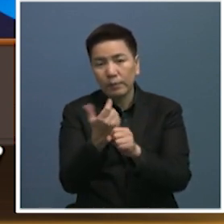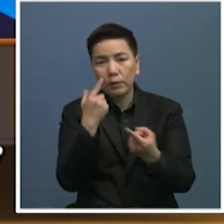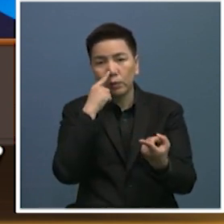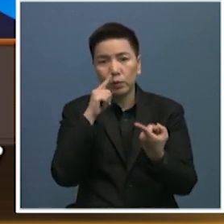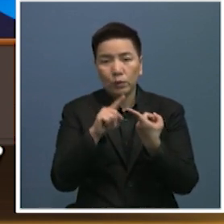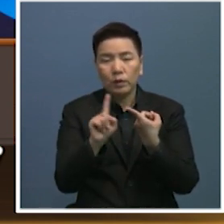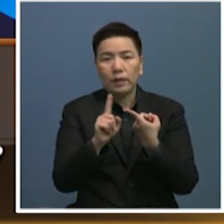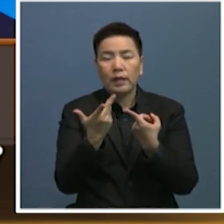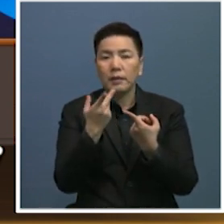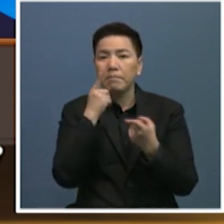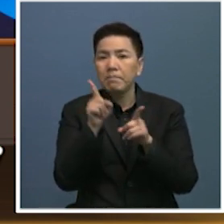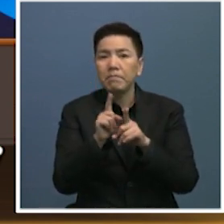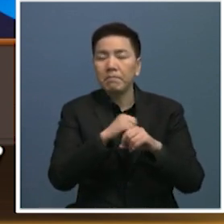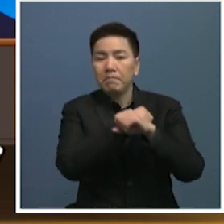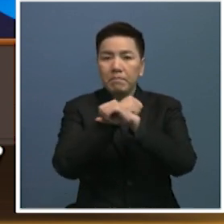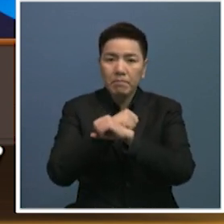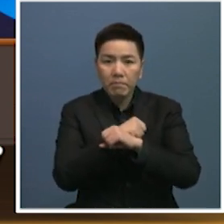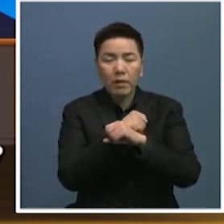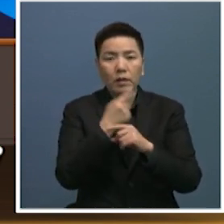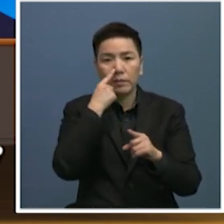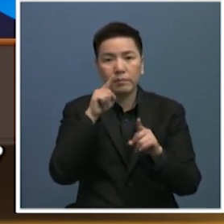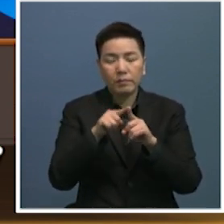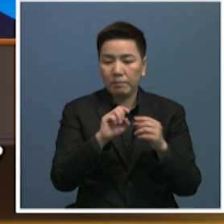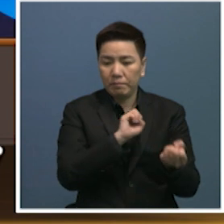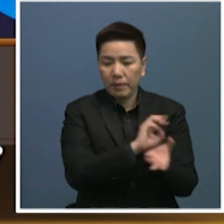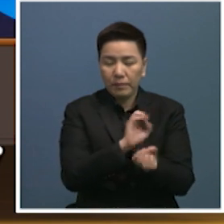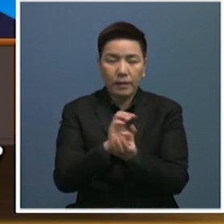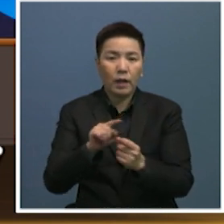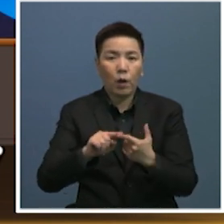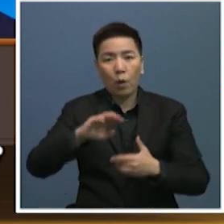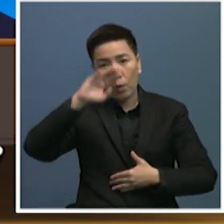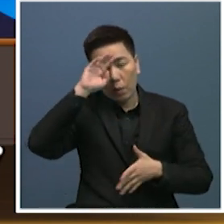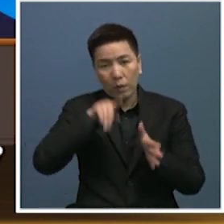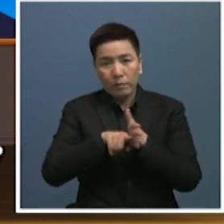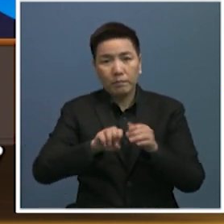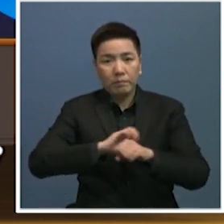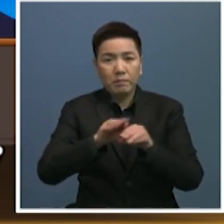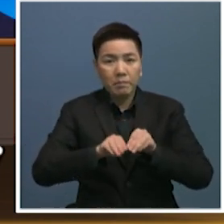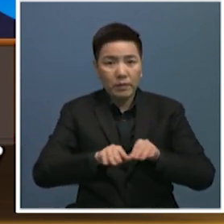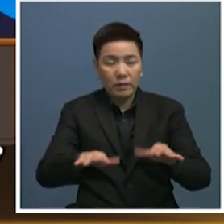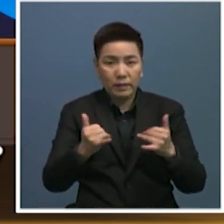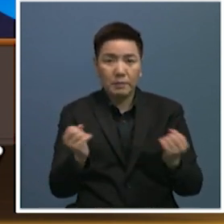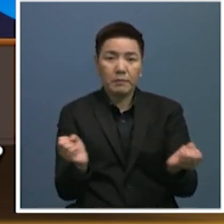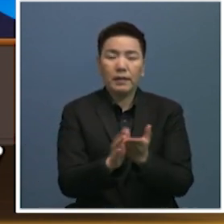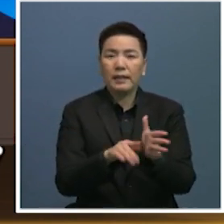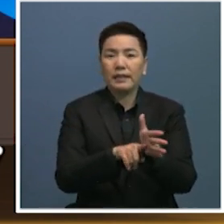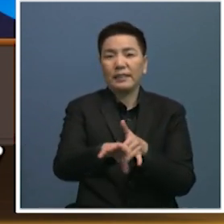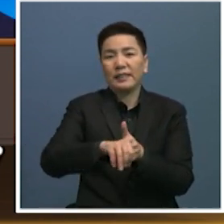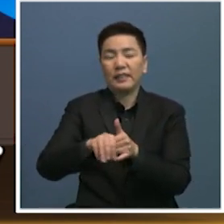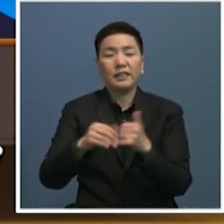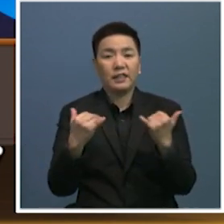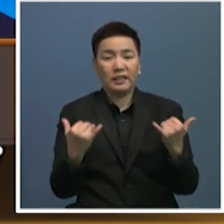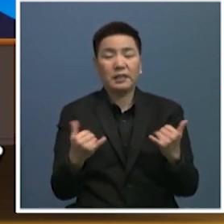ถือว่าเป็นการป้องกันเกิดที่จะเกิดไม่ว่าจะเป็นโรคกระบัตรครั้งนี้แหละได้เป็นอย่างดีจนมาเห็นตัวเลขว่า